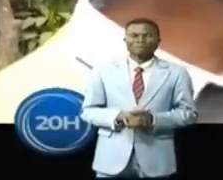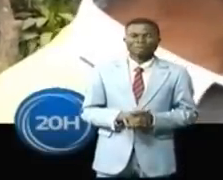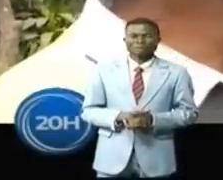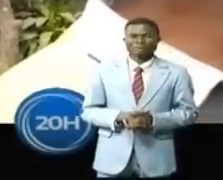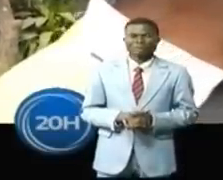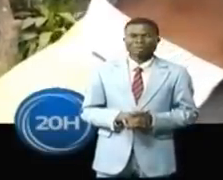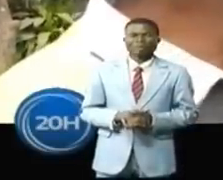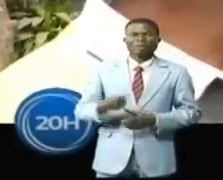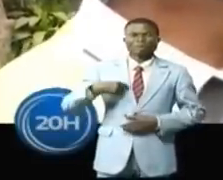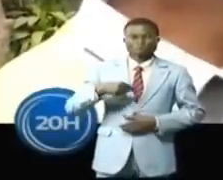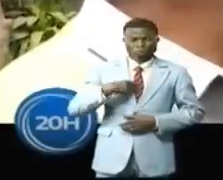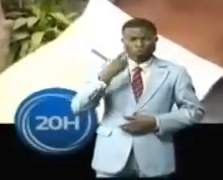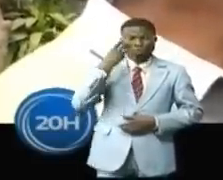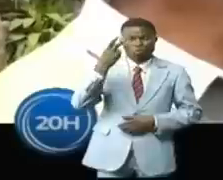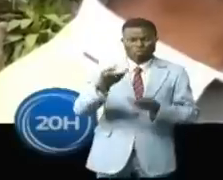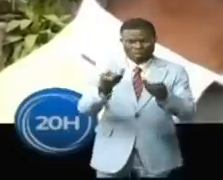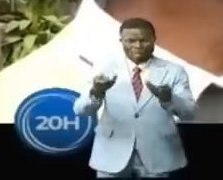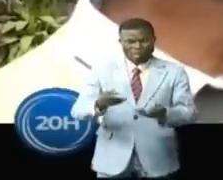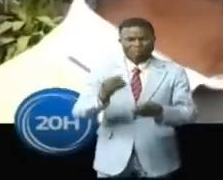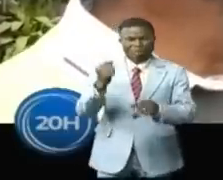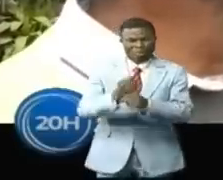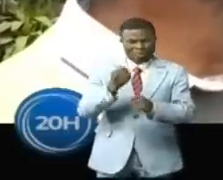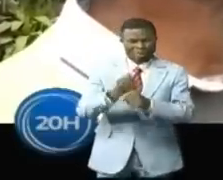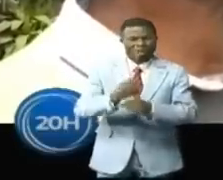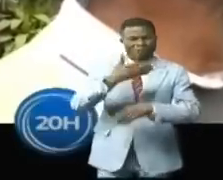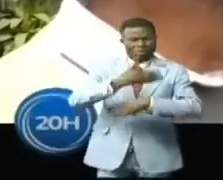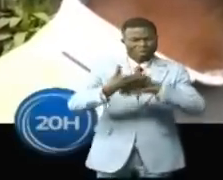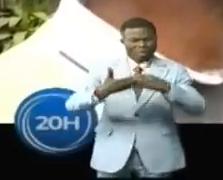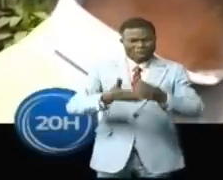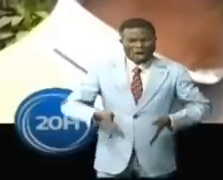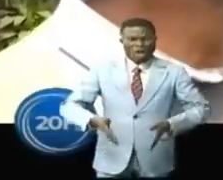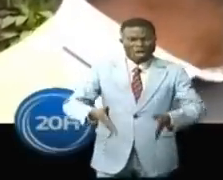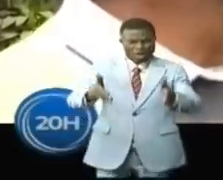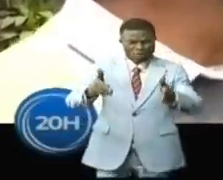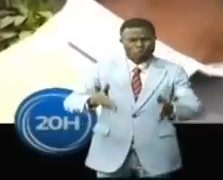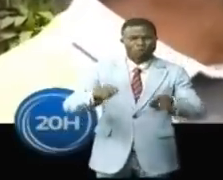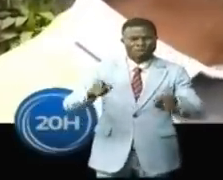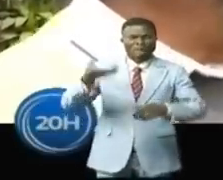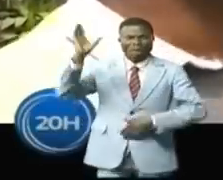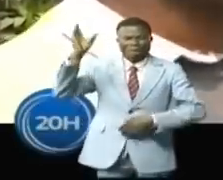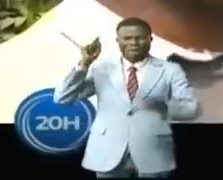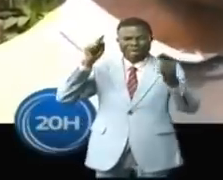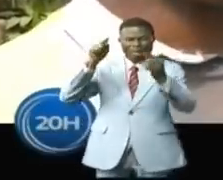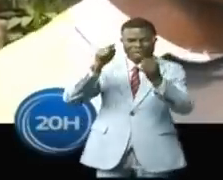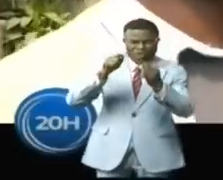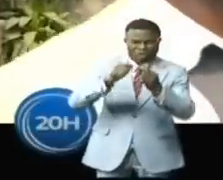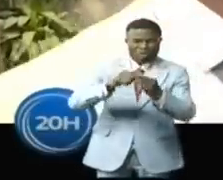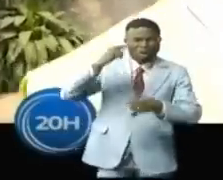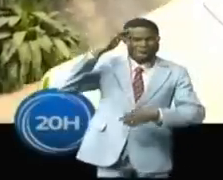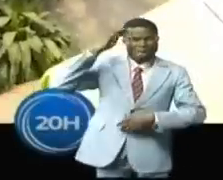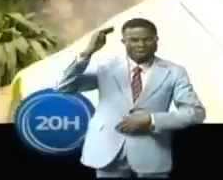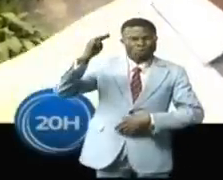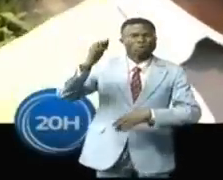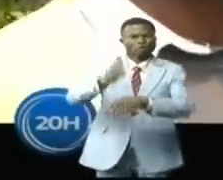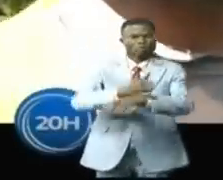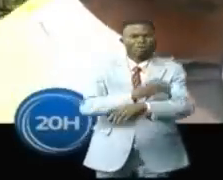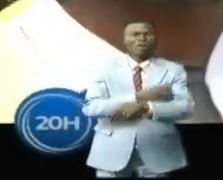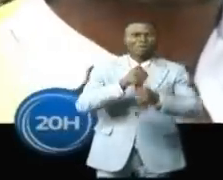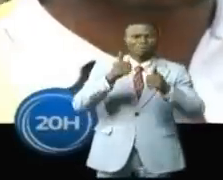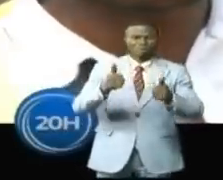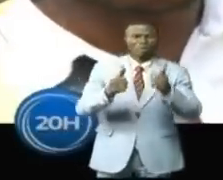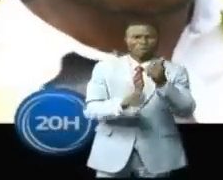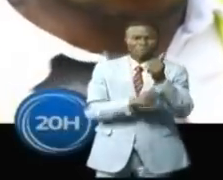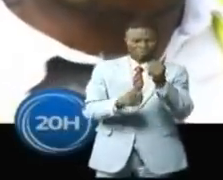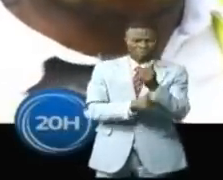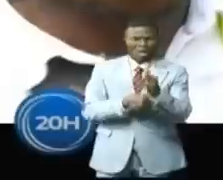en train de faire des études pour comment construire le mur de soutènement. Il y en a un blocage au niveau de quelque part ici où la maison doit